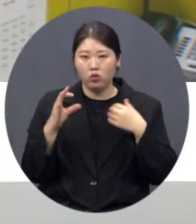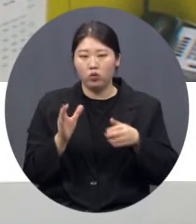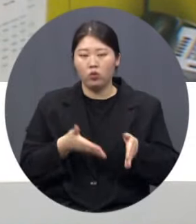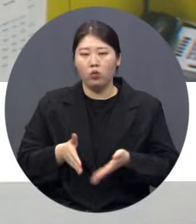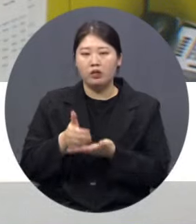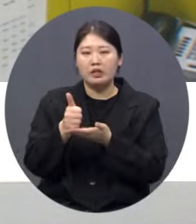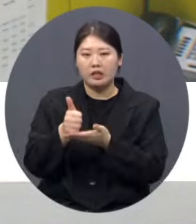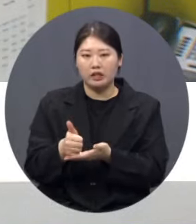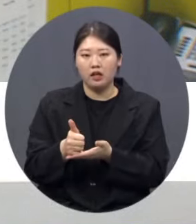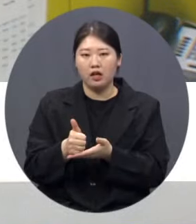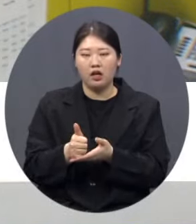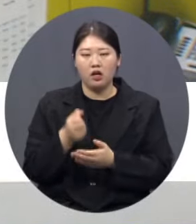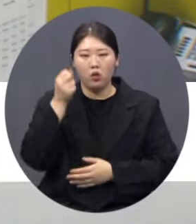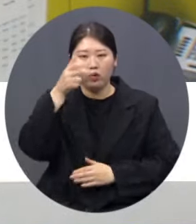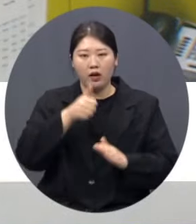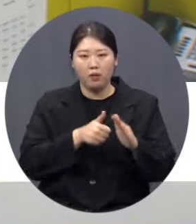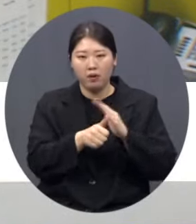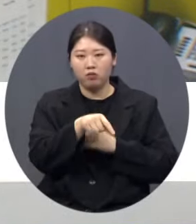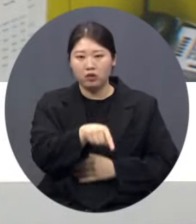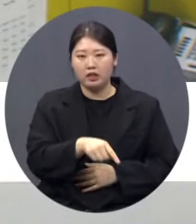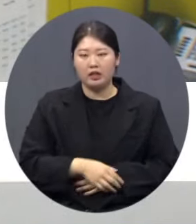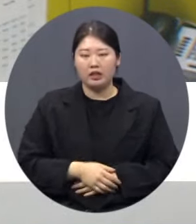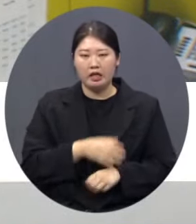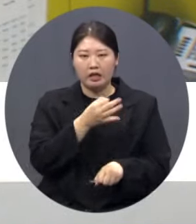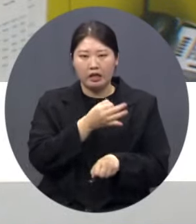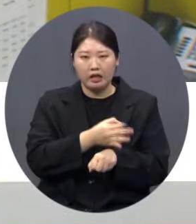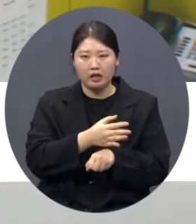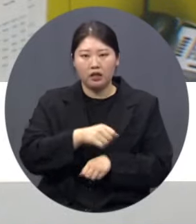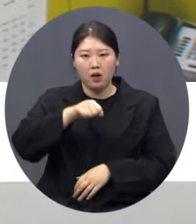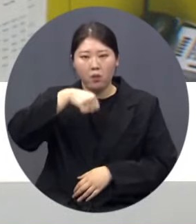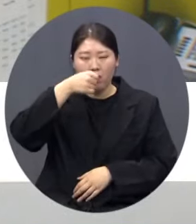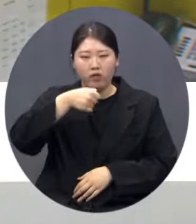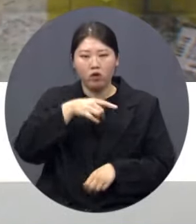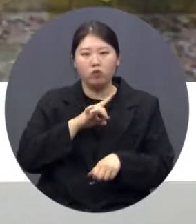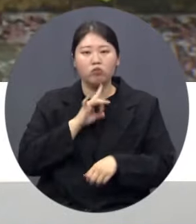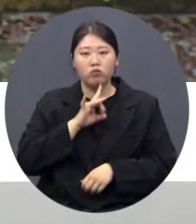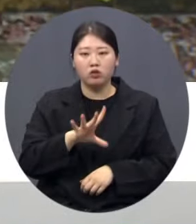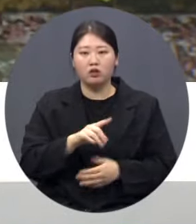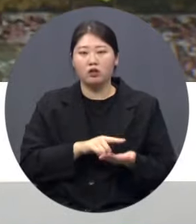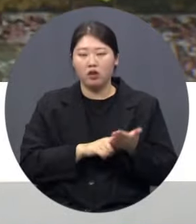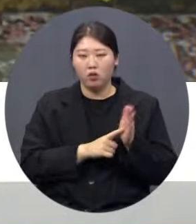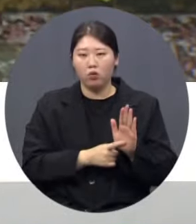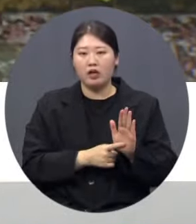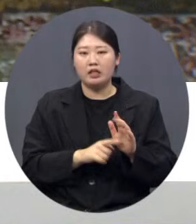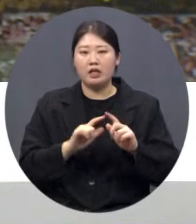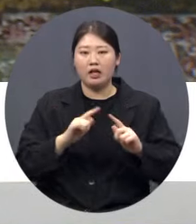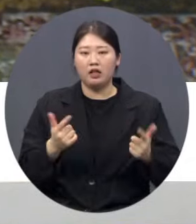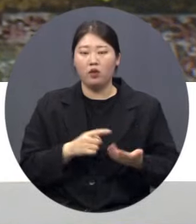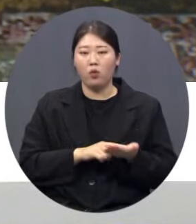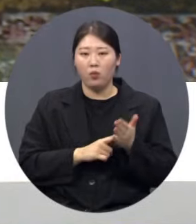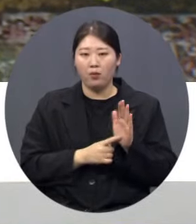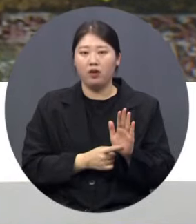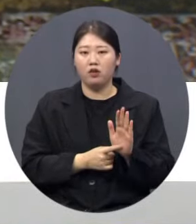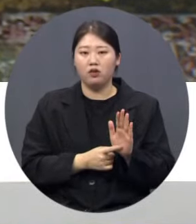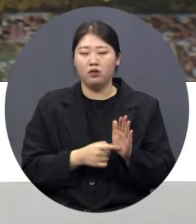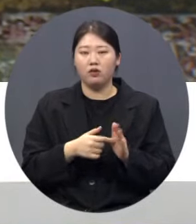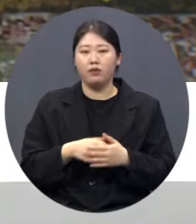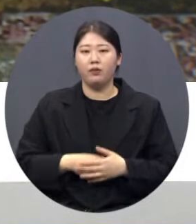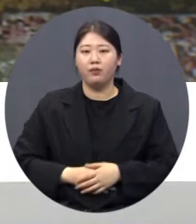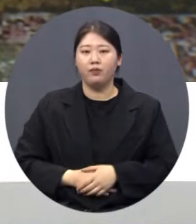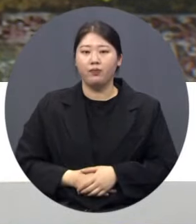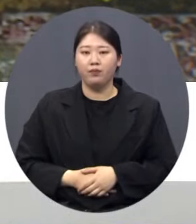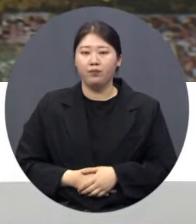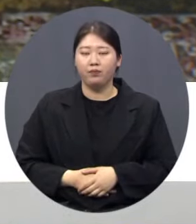리조트 방문이 단순한 식사 일정이라 공개하지 않았고 비용도 지불에 문제가 없다는 입장을 거듭